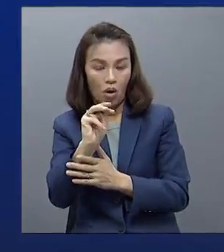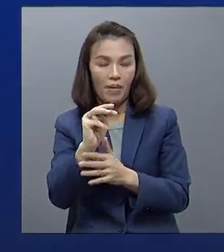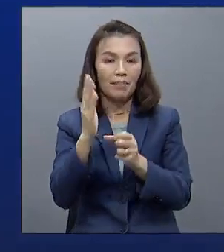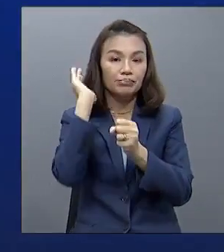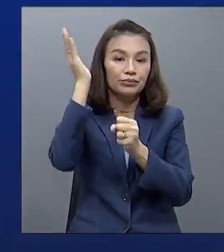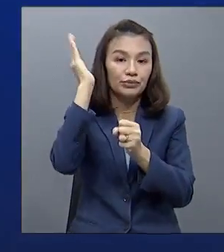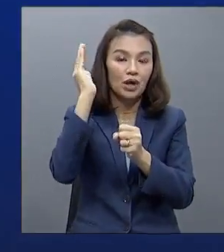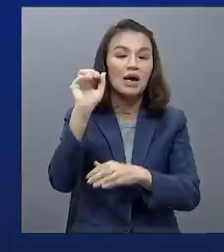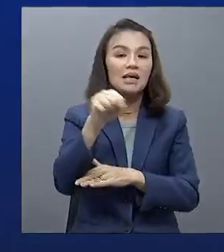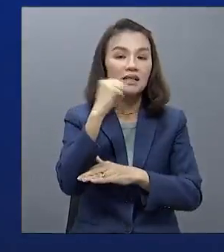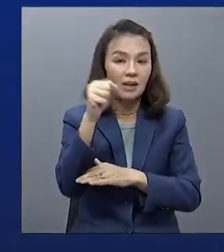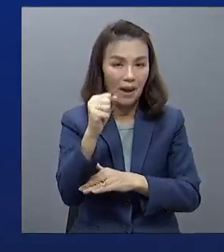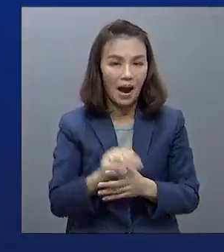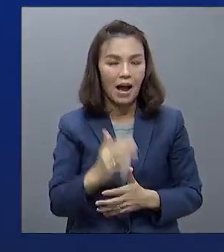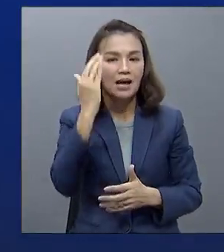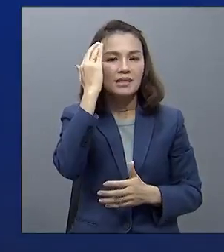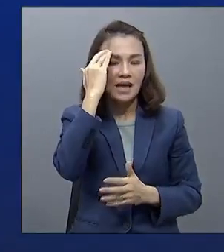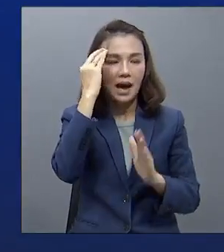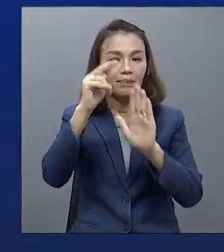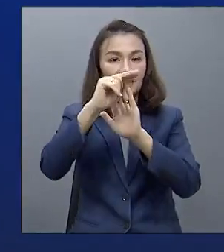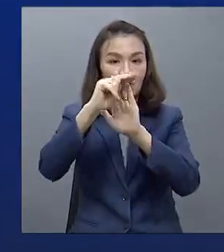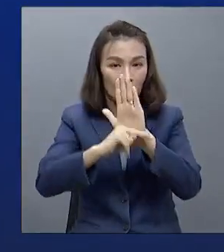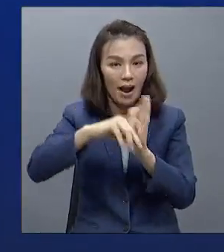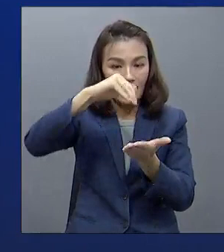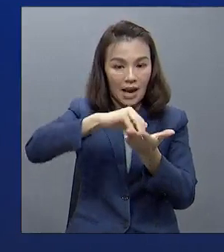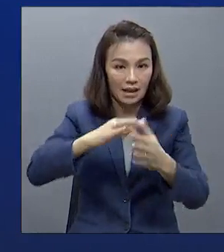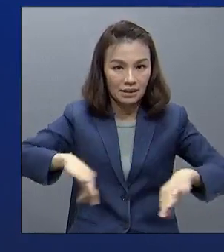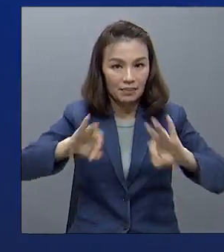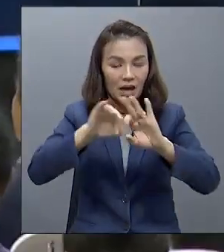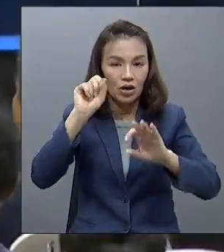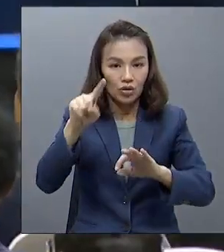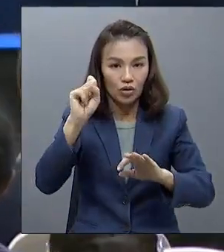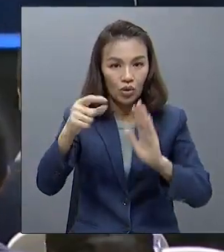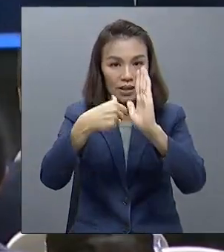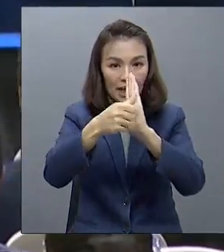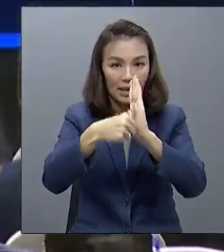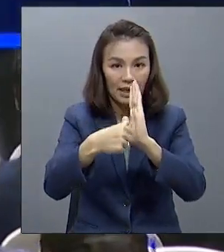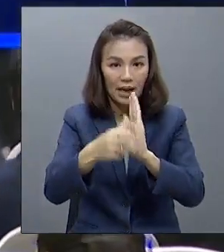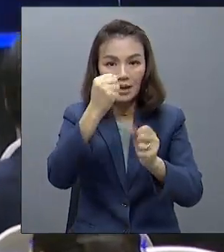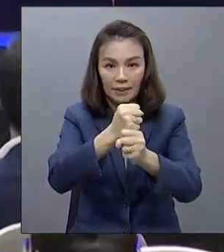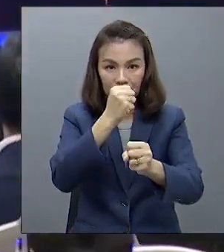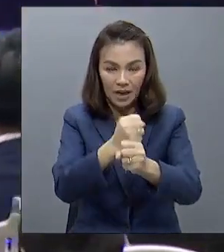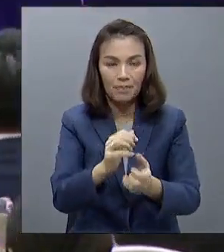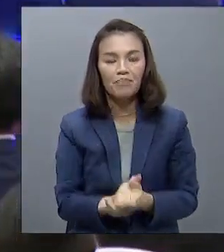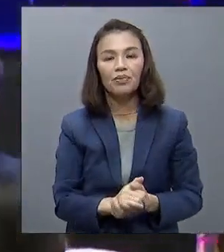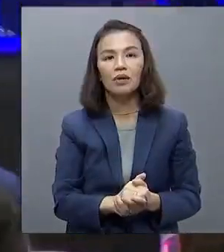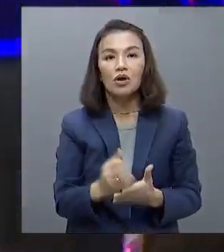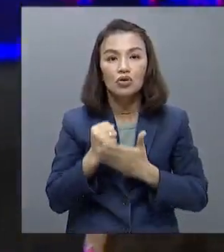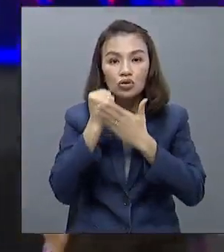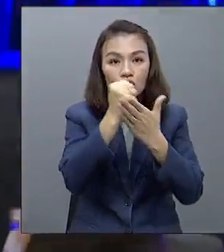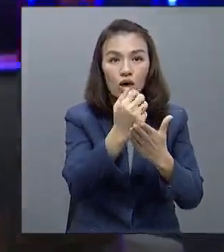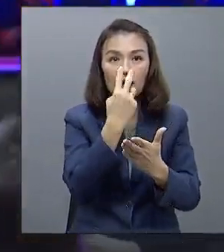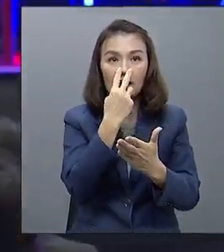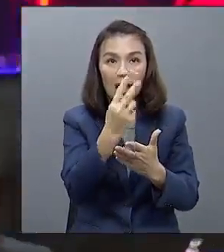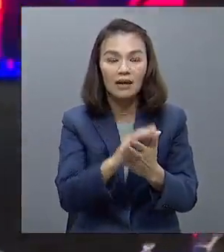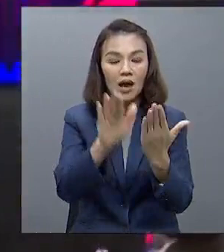รัฐสภาซึ่งจะทำให้ทราบถึงนโยบายหลักแล้วก็นโยบายเร่งด่วนในแต่ละด้านที่จะดำเนินการนะคะซึ่งก็จะทำให้เห็นทิศทาง